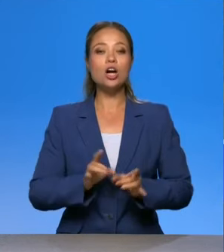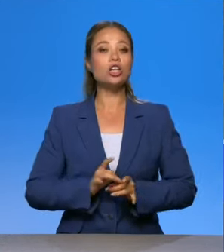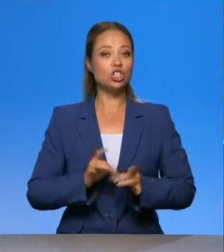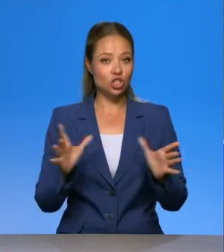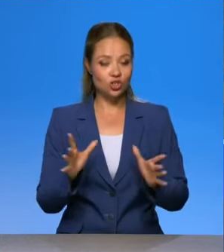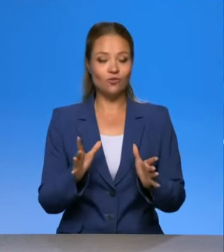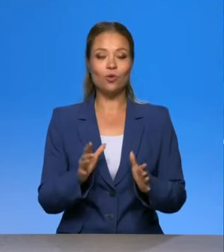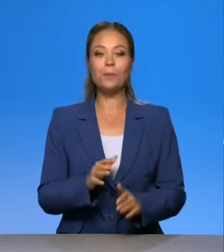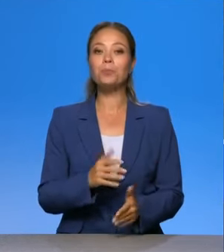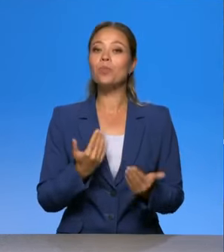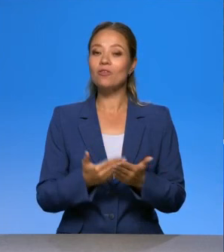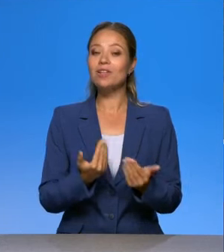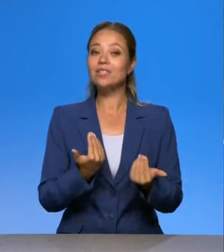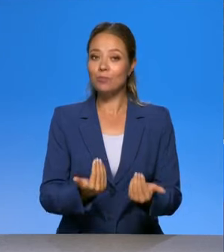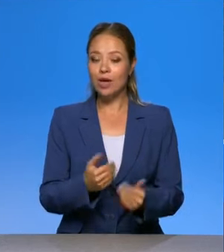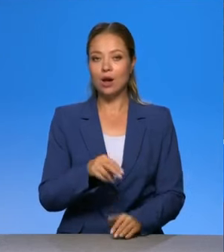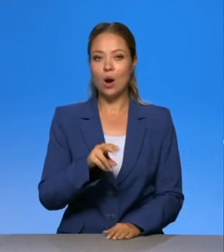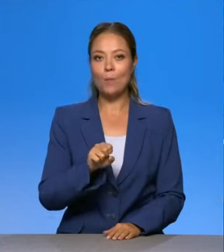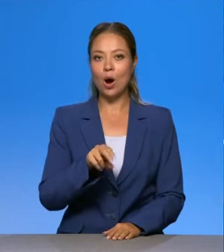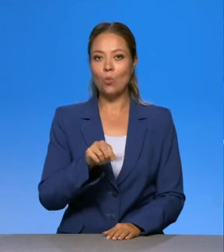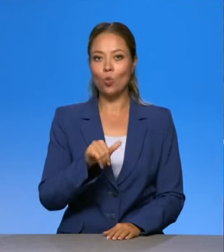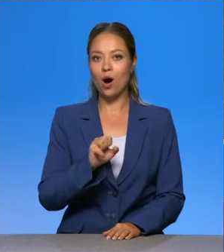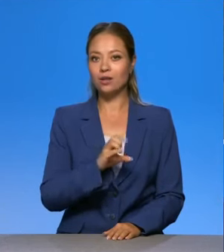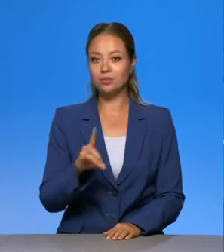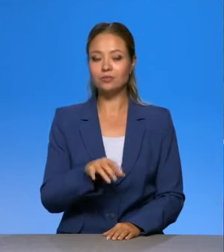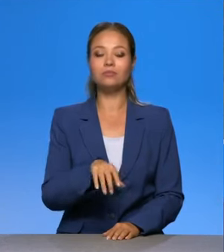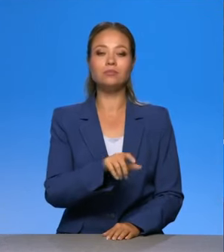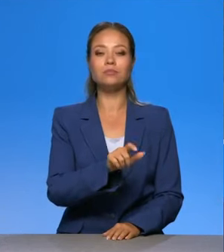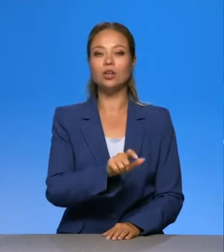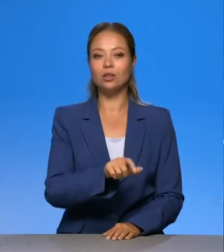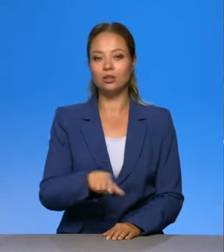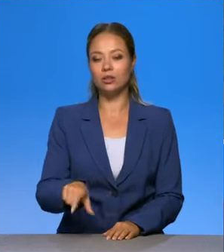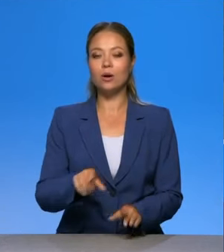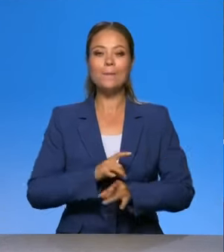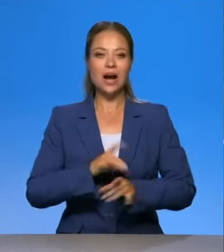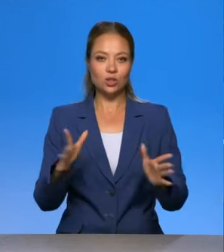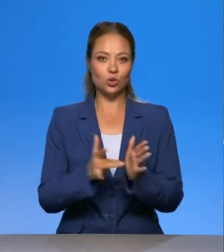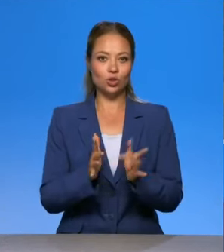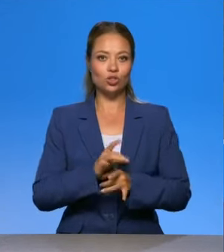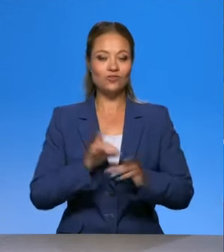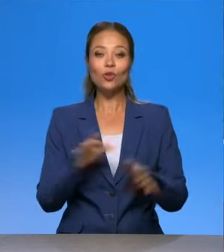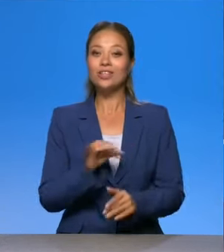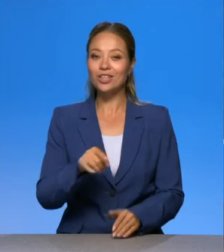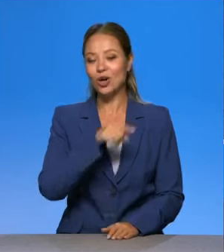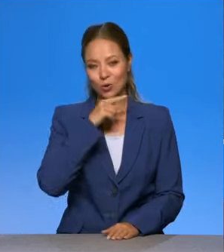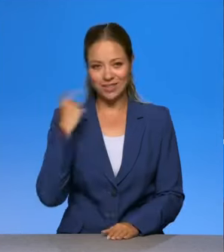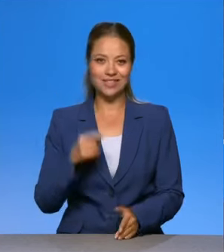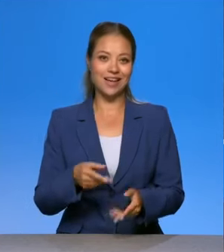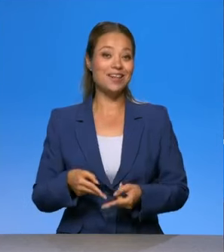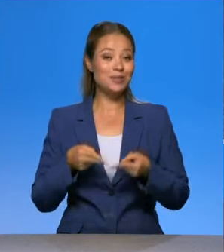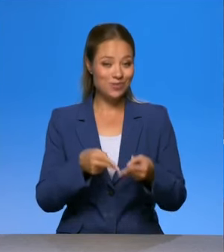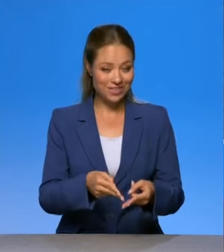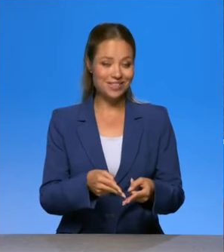нас празднуют Рождество, и когда приезжает российская экспедиция. Теперь есть три события, когда едят свинью. Но свинья еще и, вы